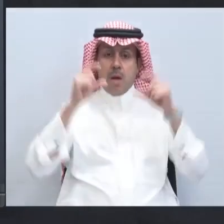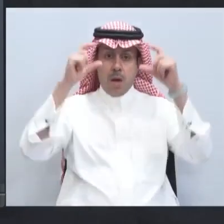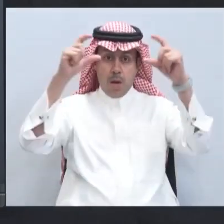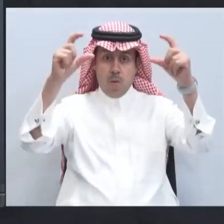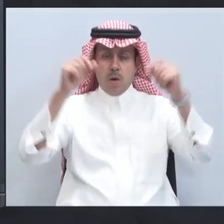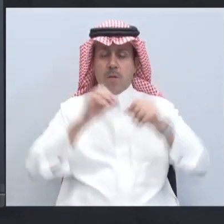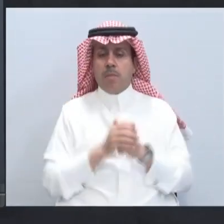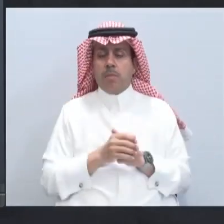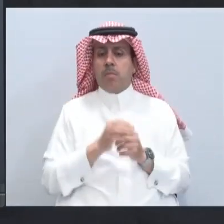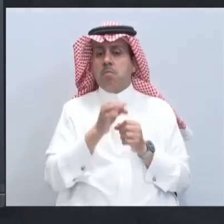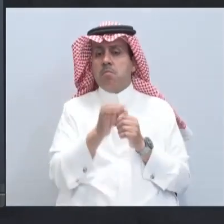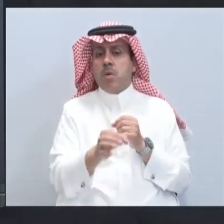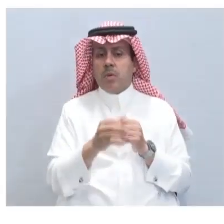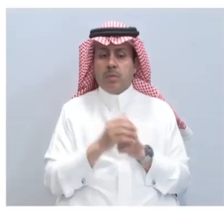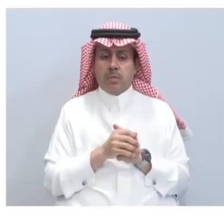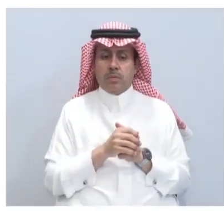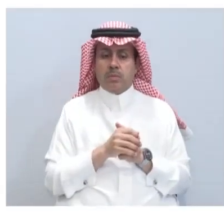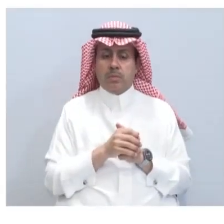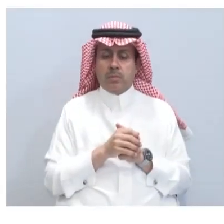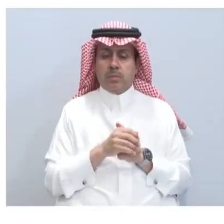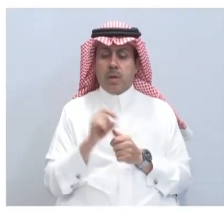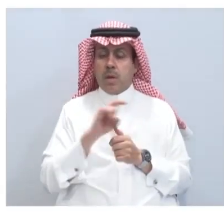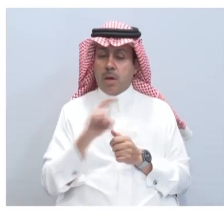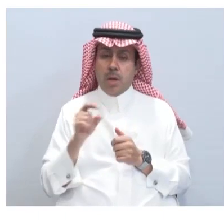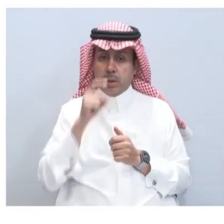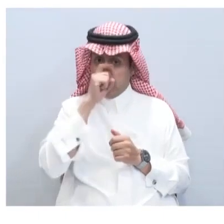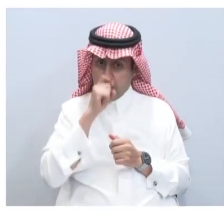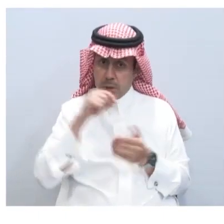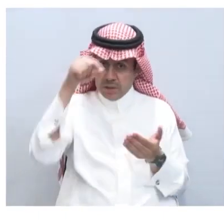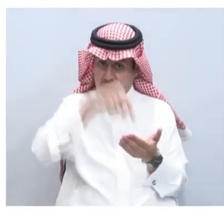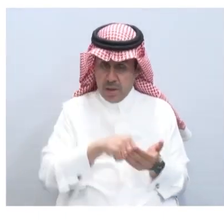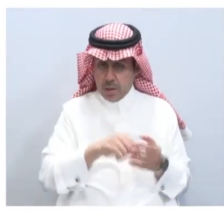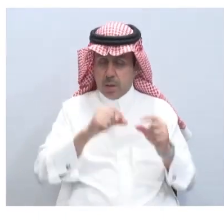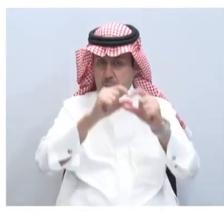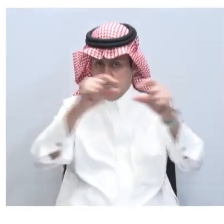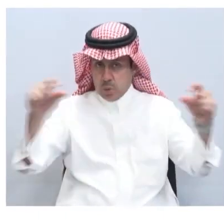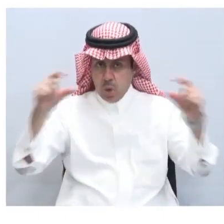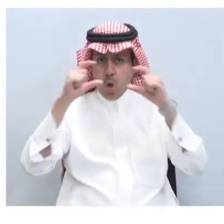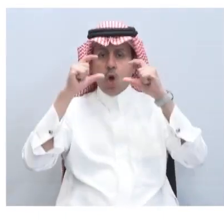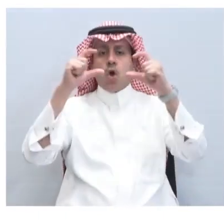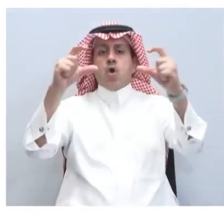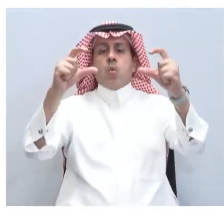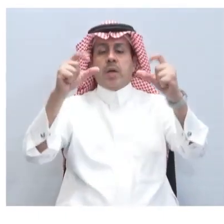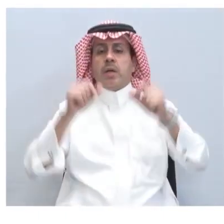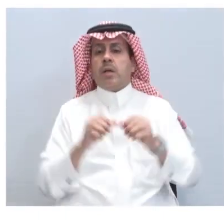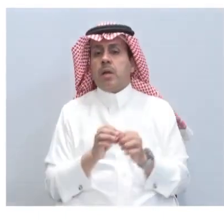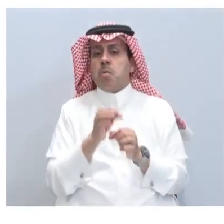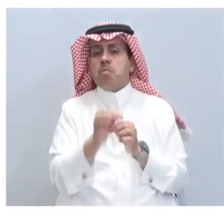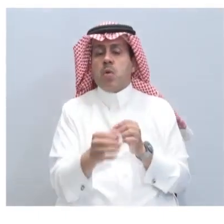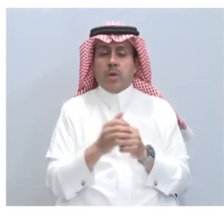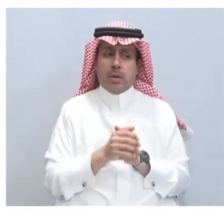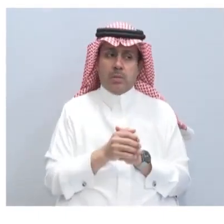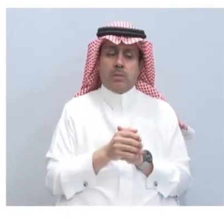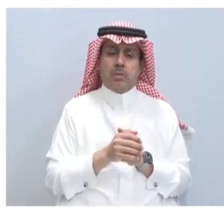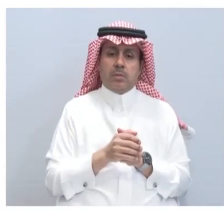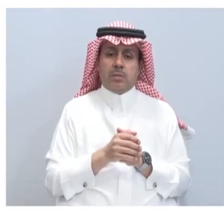المواقع الذي انه لا يتطلب سوى ادخال تقوم بادخال عنوان الموقع المطلوب في